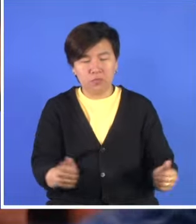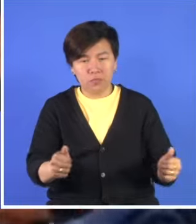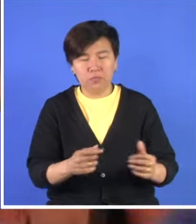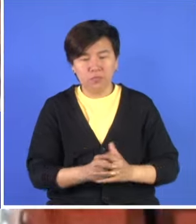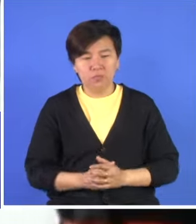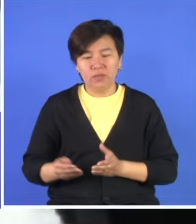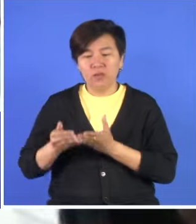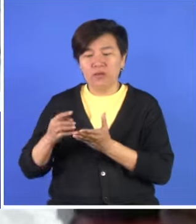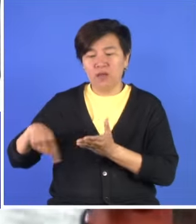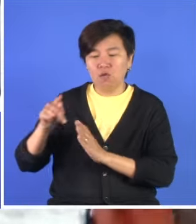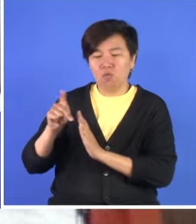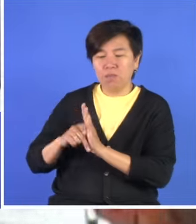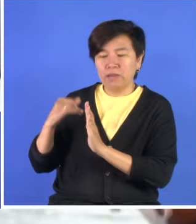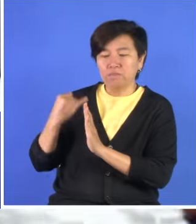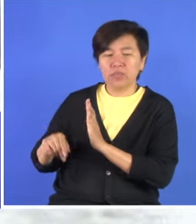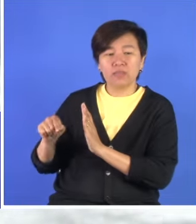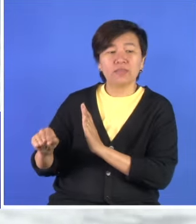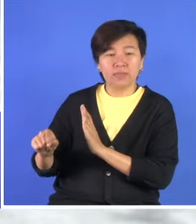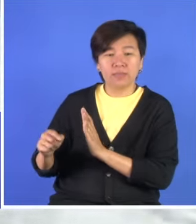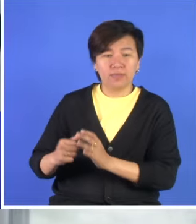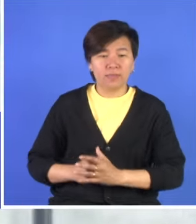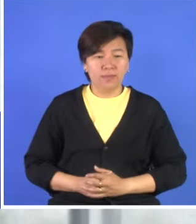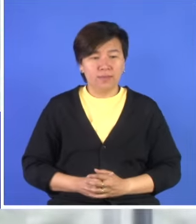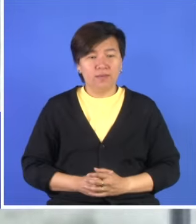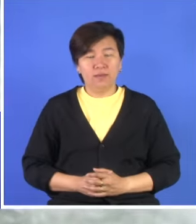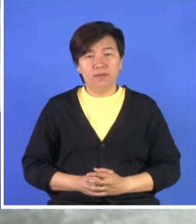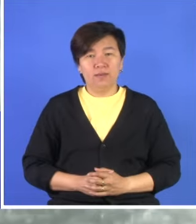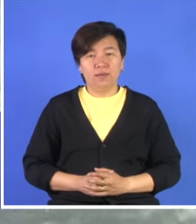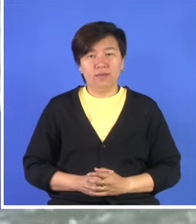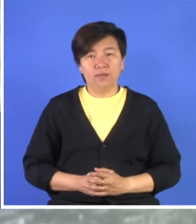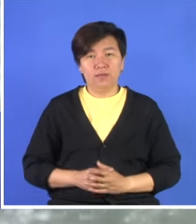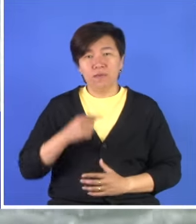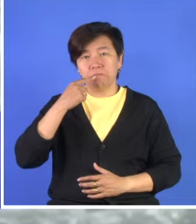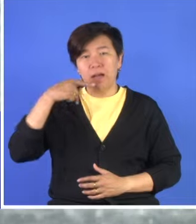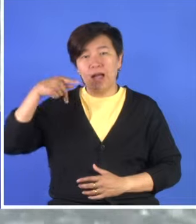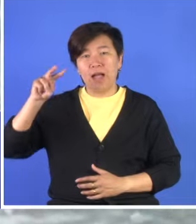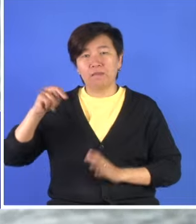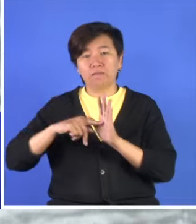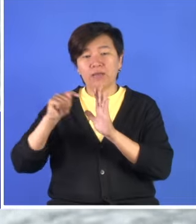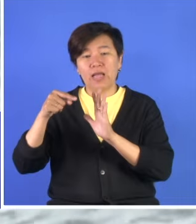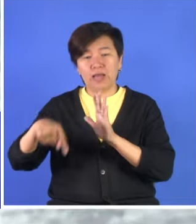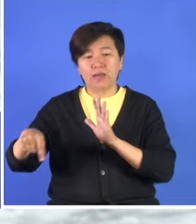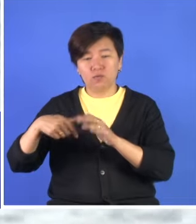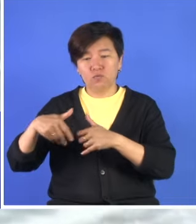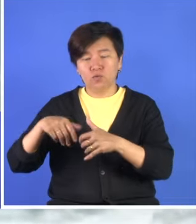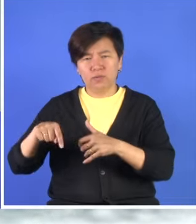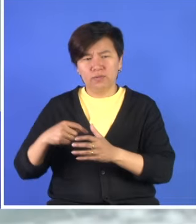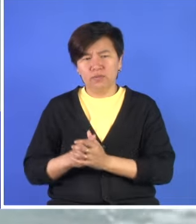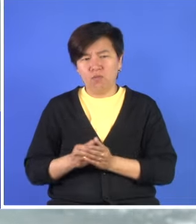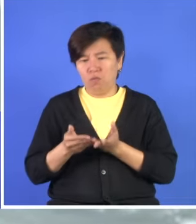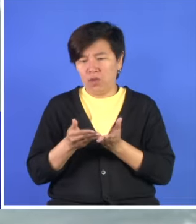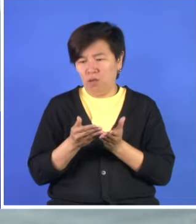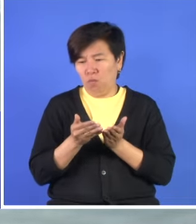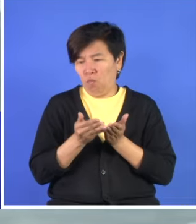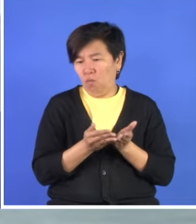ลุ่มเรือประมงผิดกฎหมายจากพื้นที่ปากพนังนะครับและก็ใกล้เคียงบางประมาณสัก30ลำเนี่ยได้เข้